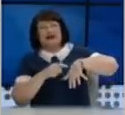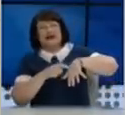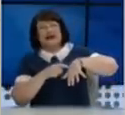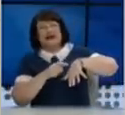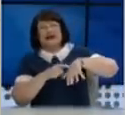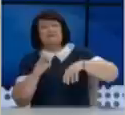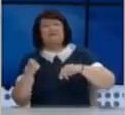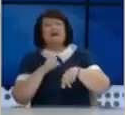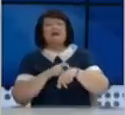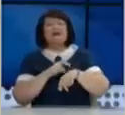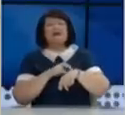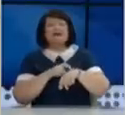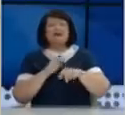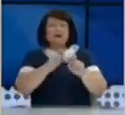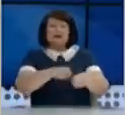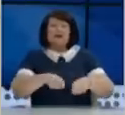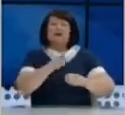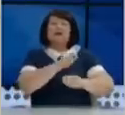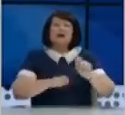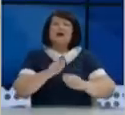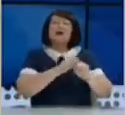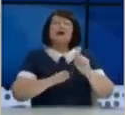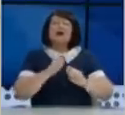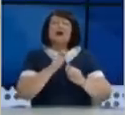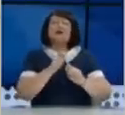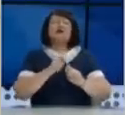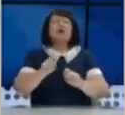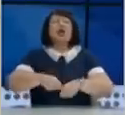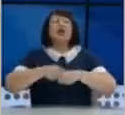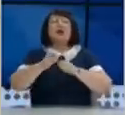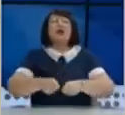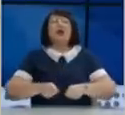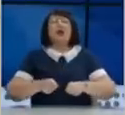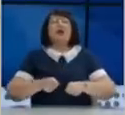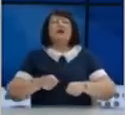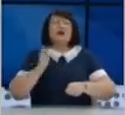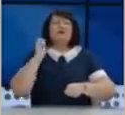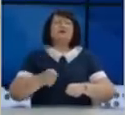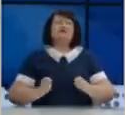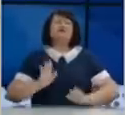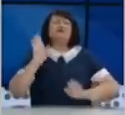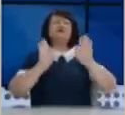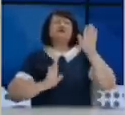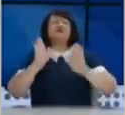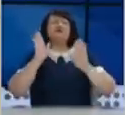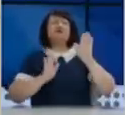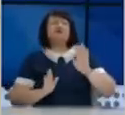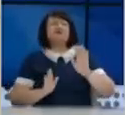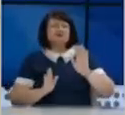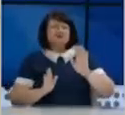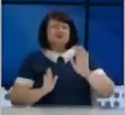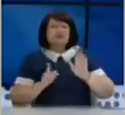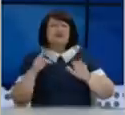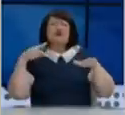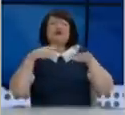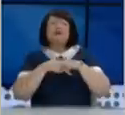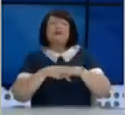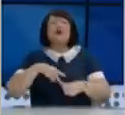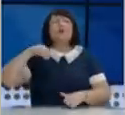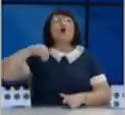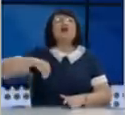μιλάμε, υλοποιούνται ή δημοπρατούνται έργα του πρώην Ταμείου Μολυβιάτη. Ως αποτέλεσμα αυτών των καθυστερήσεων,